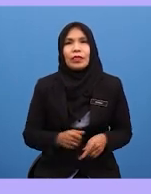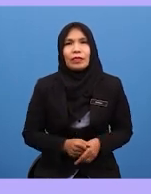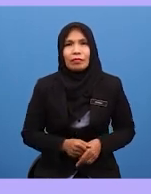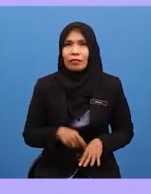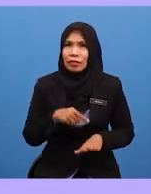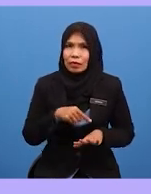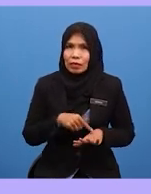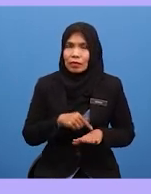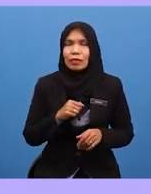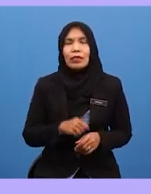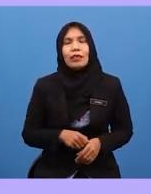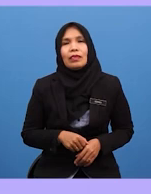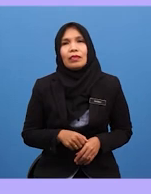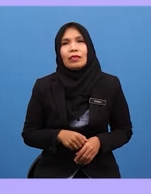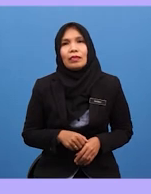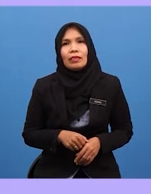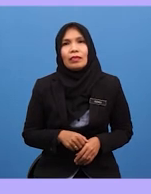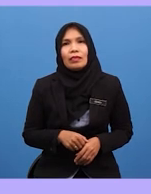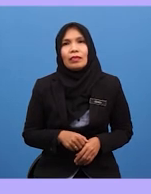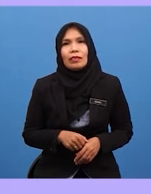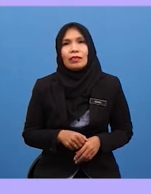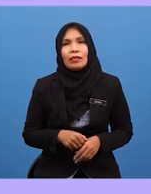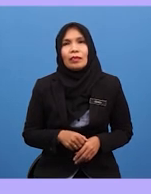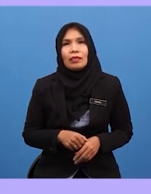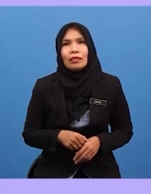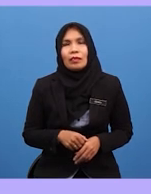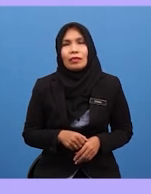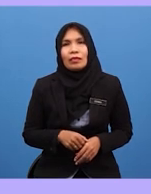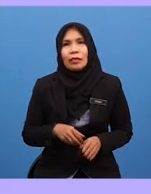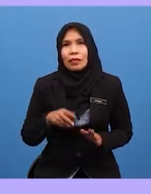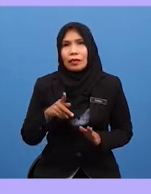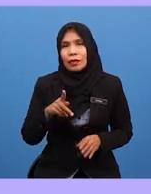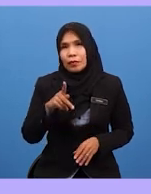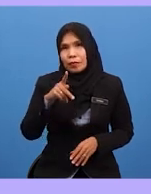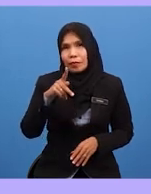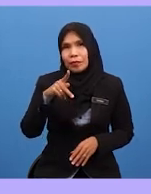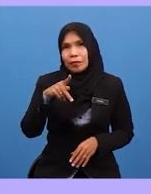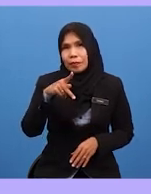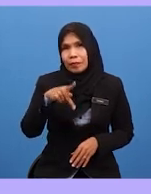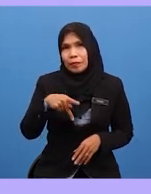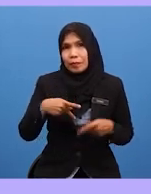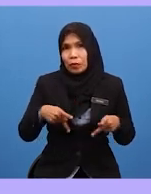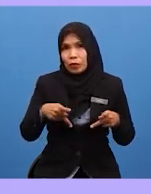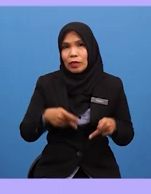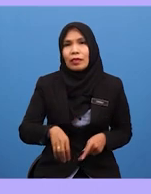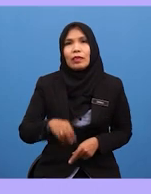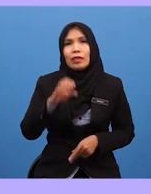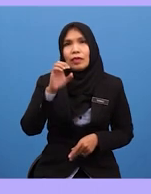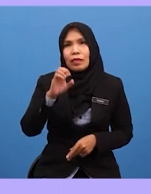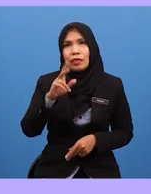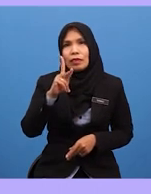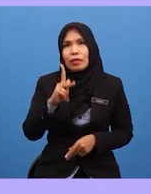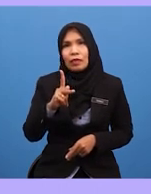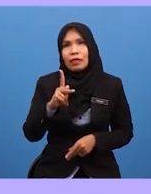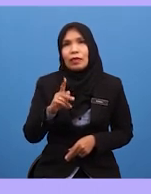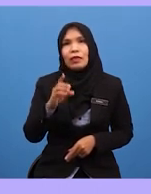Proses ini dikenali sebagai penyalinan kulit atau ekdisis. Proses